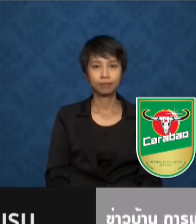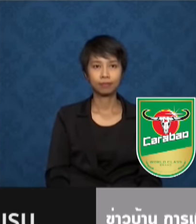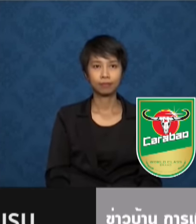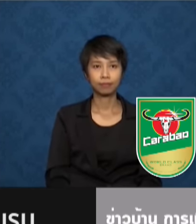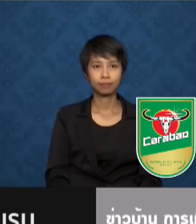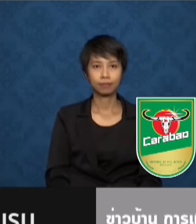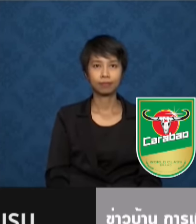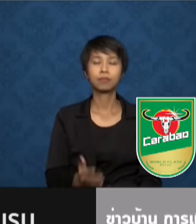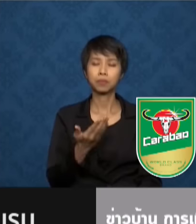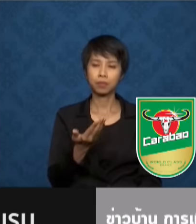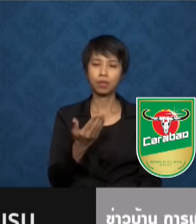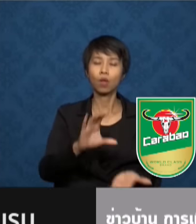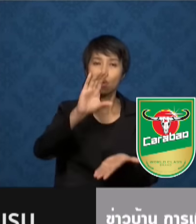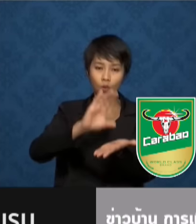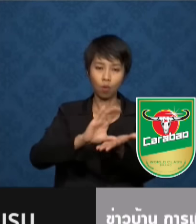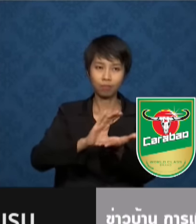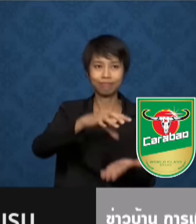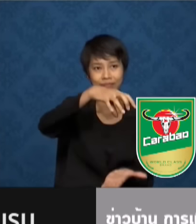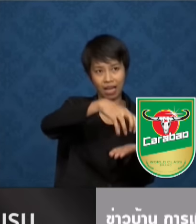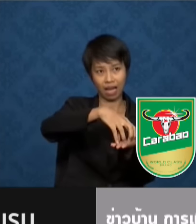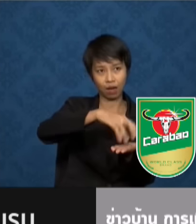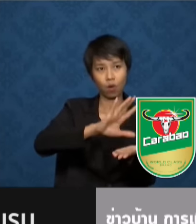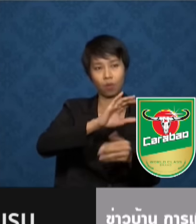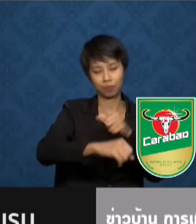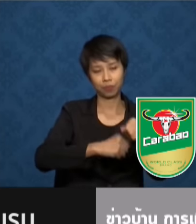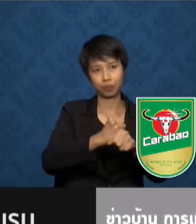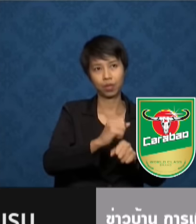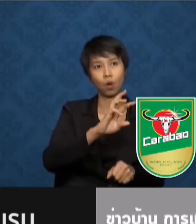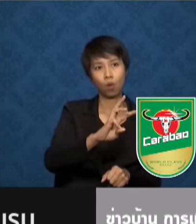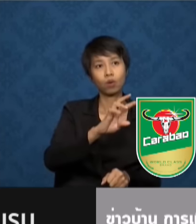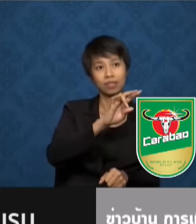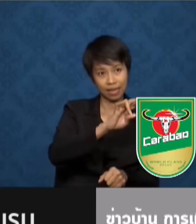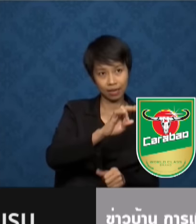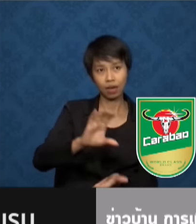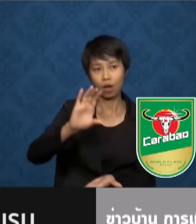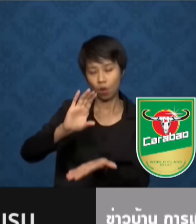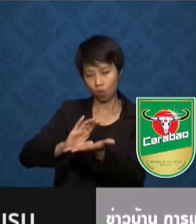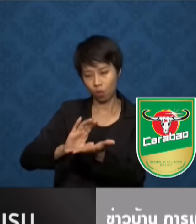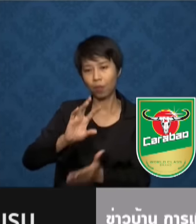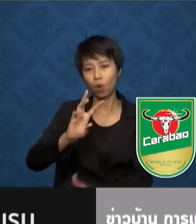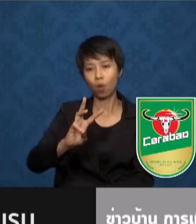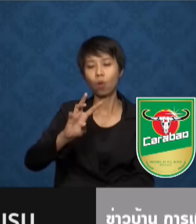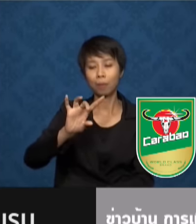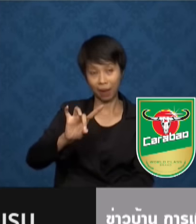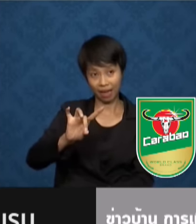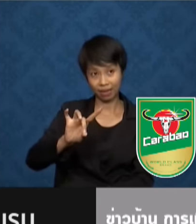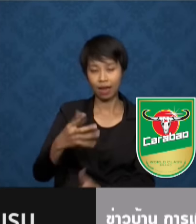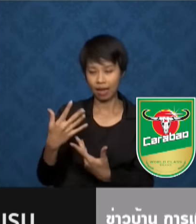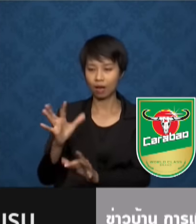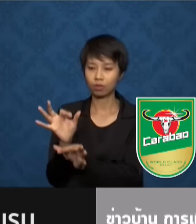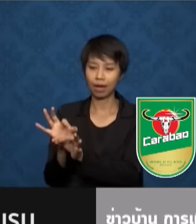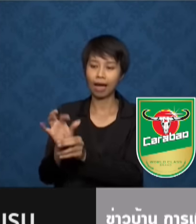เนี่ยนะคะมันก็จะออกมาจากงบกลางปี 67นะคะเบ่งงบปี 68แล้วก็กู้ธกสค่ะพอมา